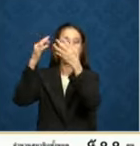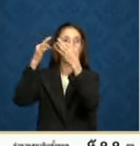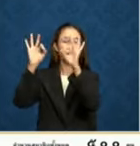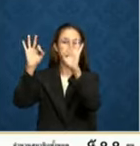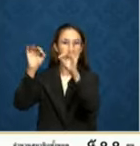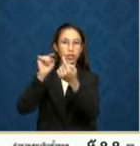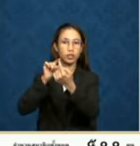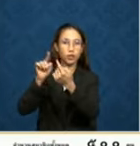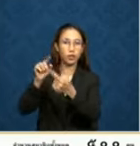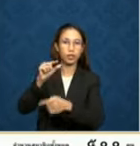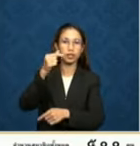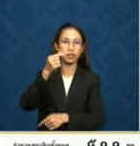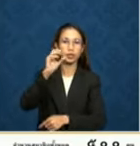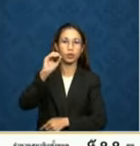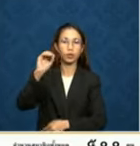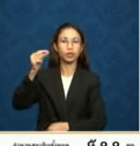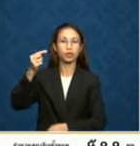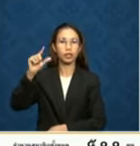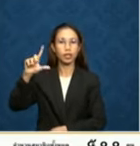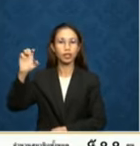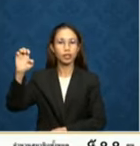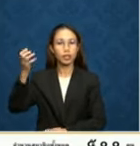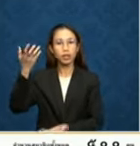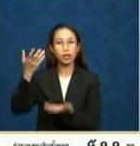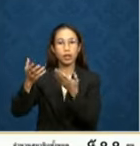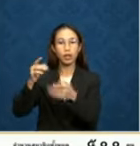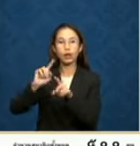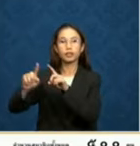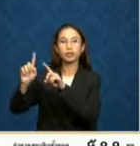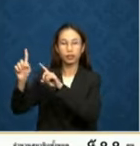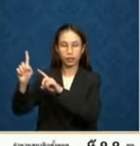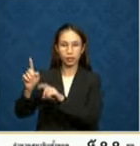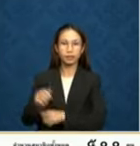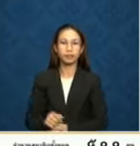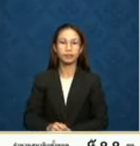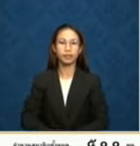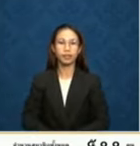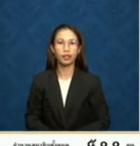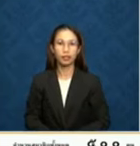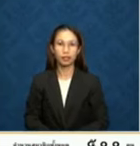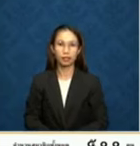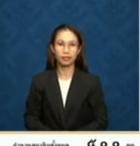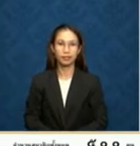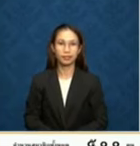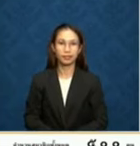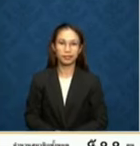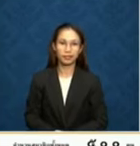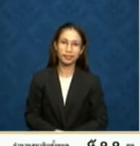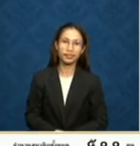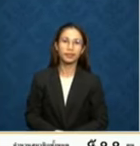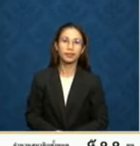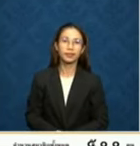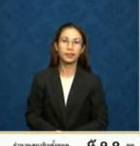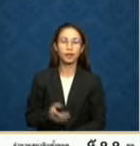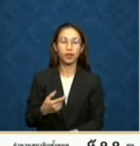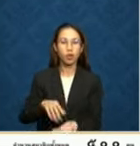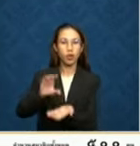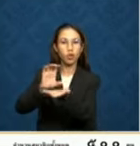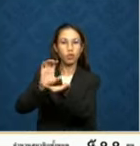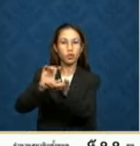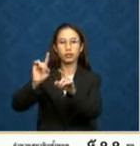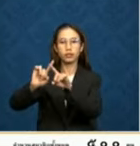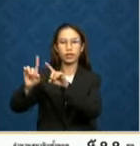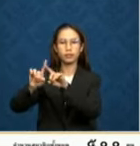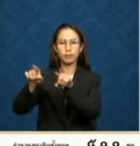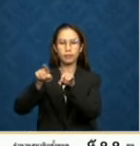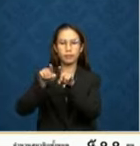เช่นของ Google Amazon หือว่า Microsoft เปตนครัเหตุผลหนก็คือลดงบประมาณลดตนทุนในการครอบ